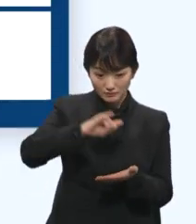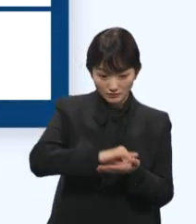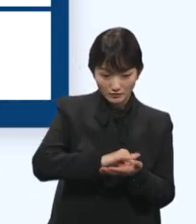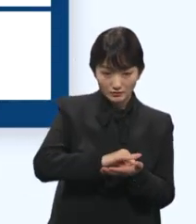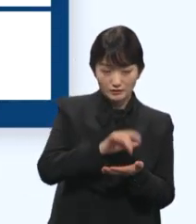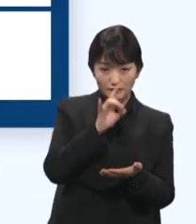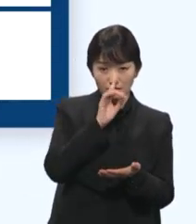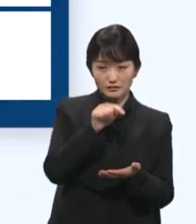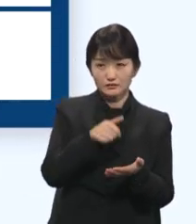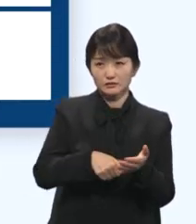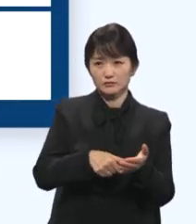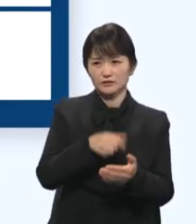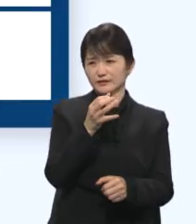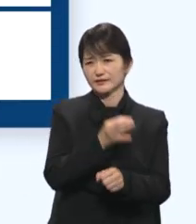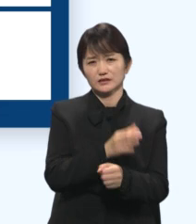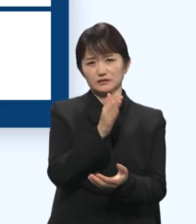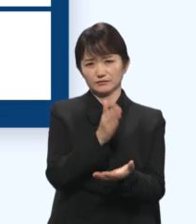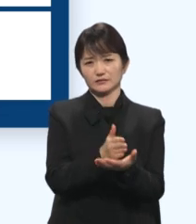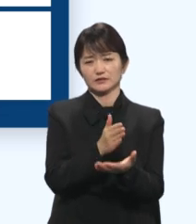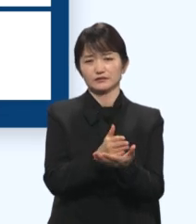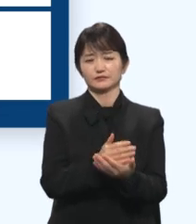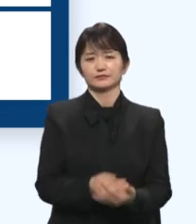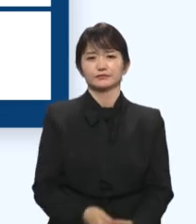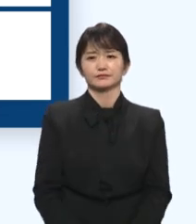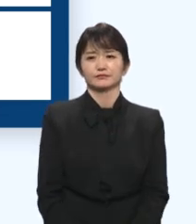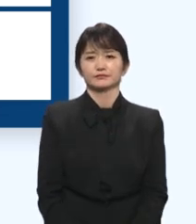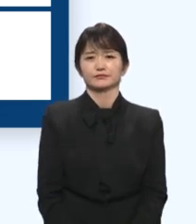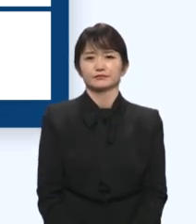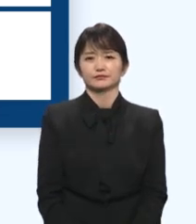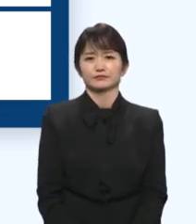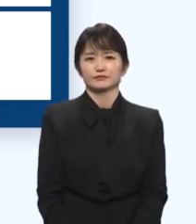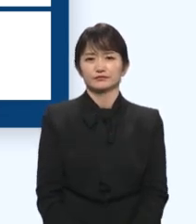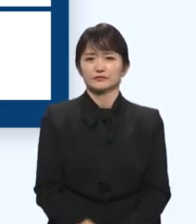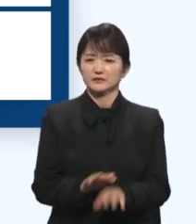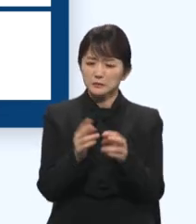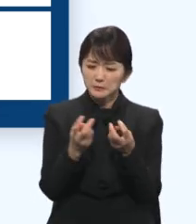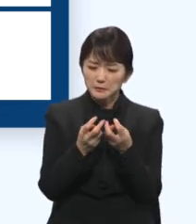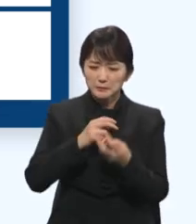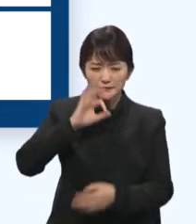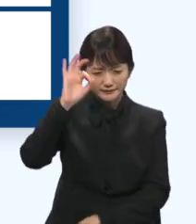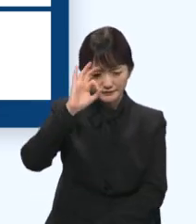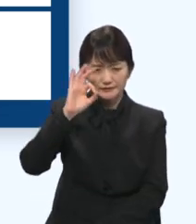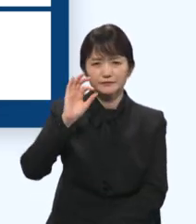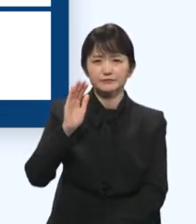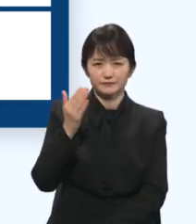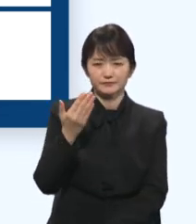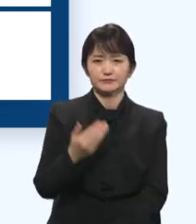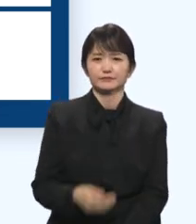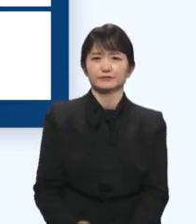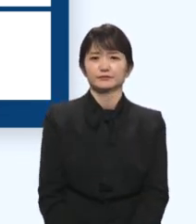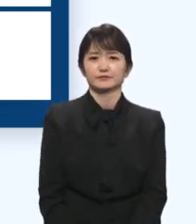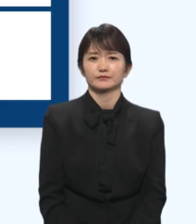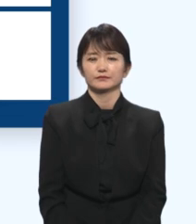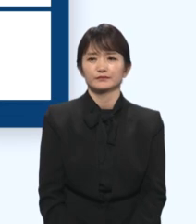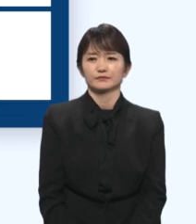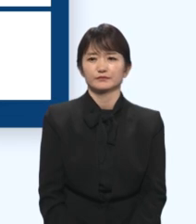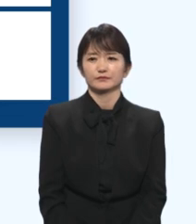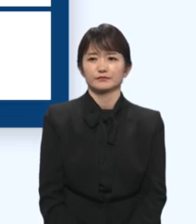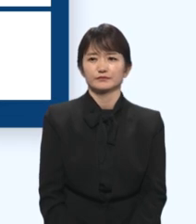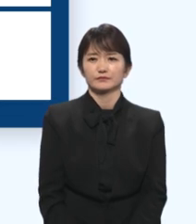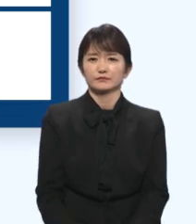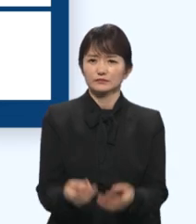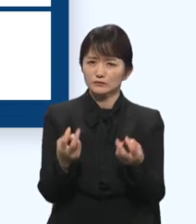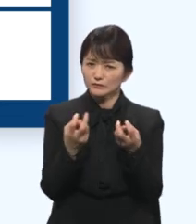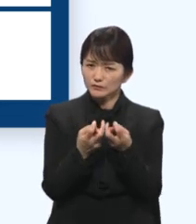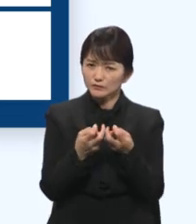상품도 사지 마라 뭐 이런 식의 이야기들이 나오고 있는 상황입니다 아 빨리 방법을 좀 찾아야 되지 않을까요 그러니깐요 이게 분명히 방법이